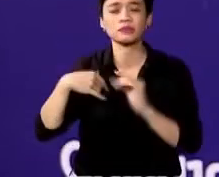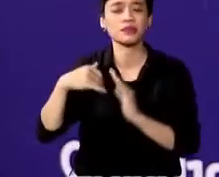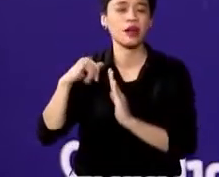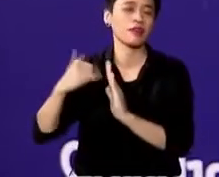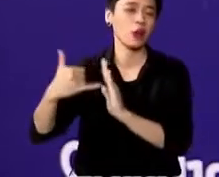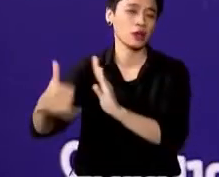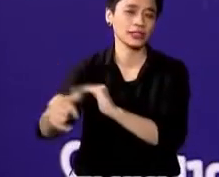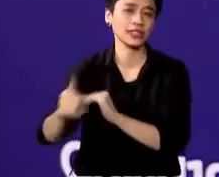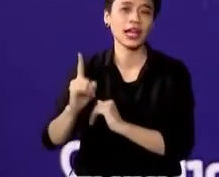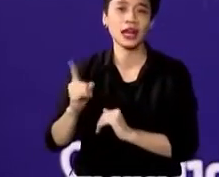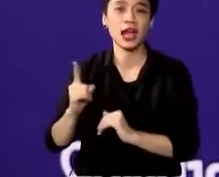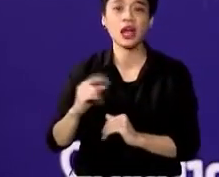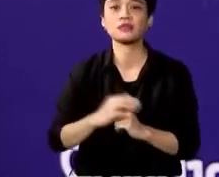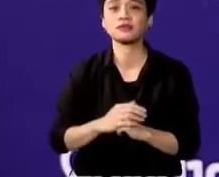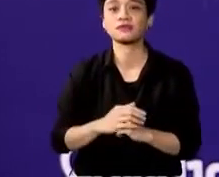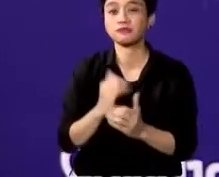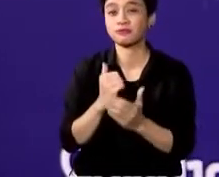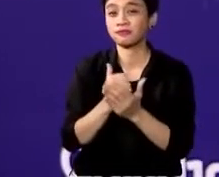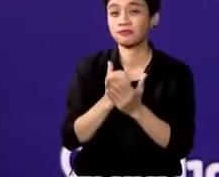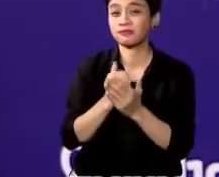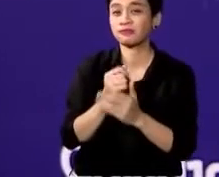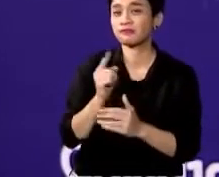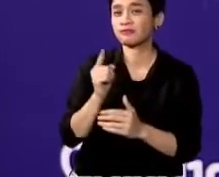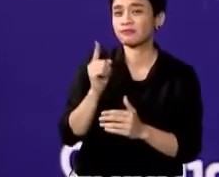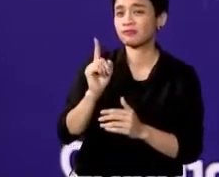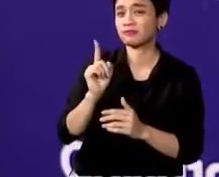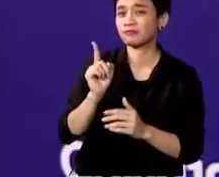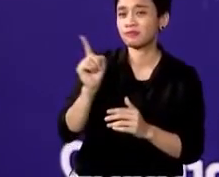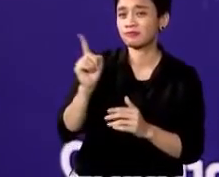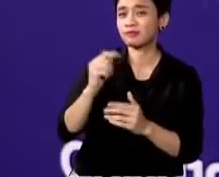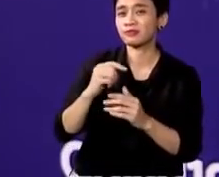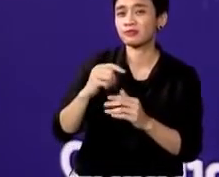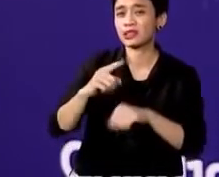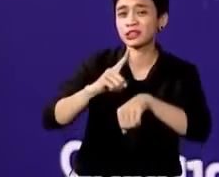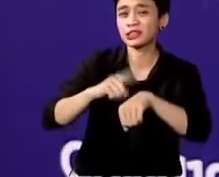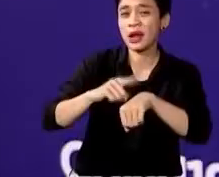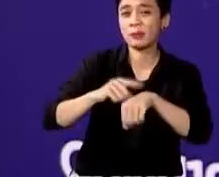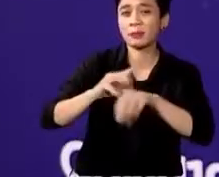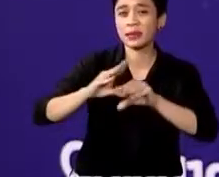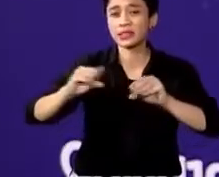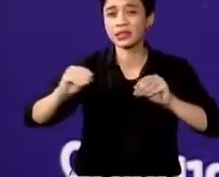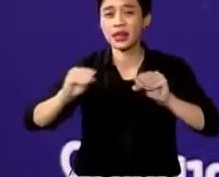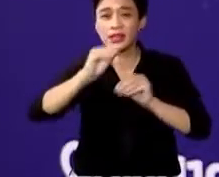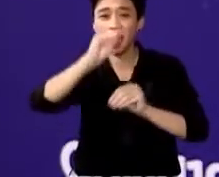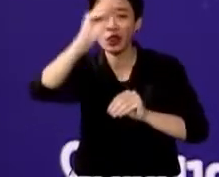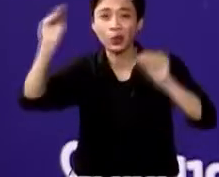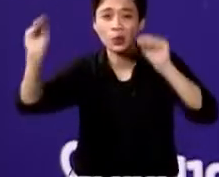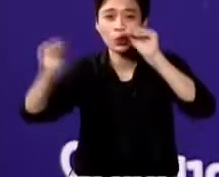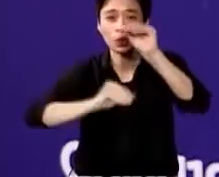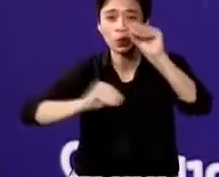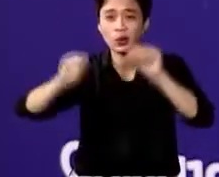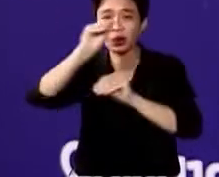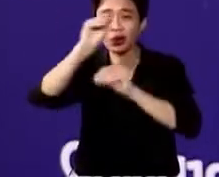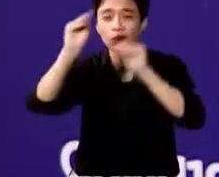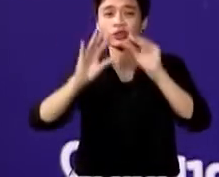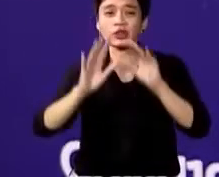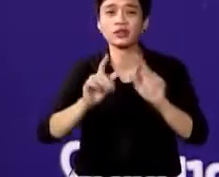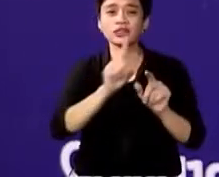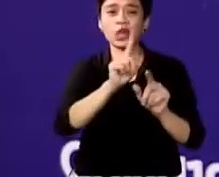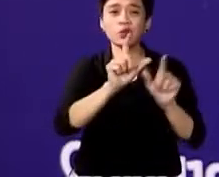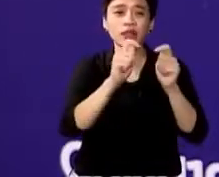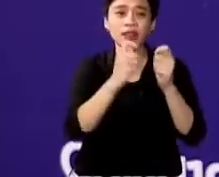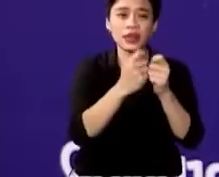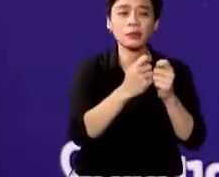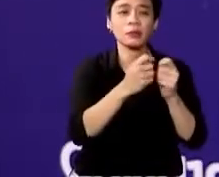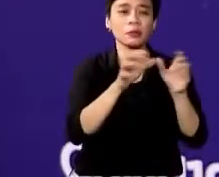di sana ee Selain Kita sudah mengatur ee Bagaimana shift bekerja kemudian tim dalam satu ee sif gitu ya